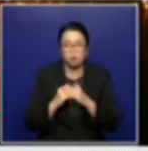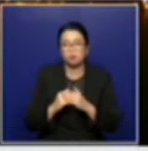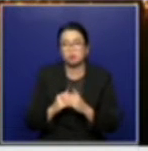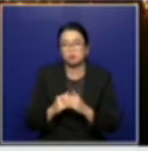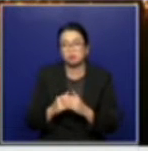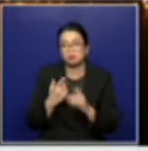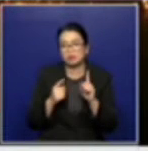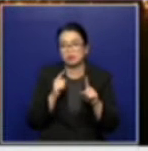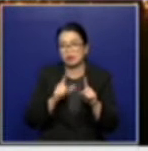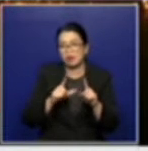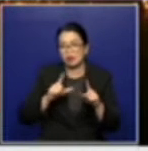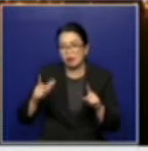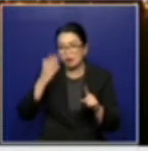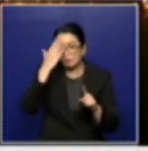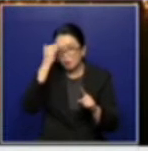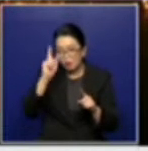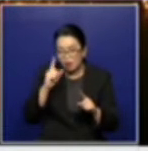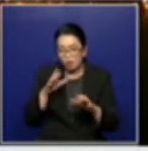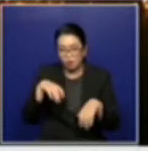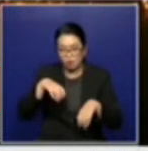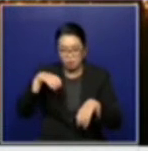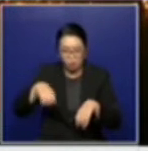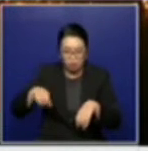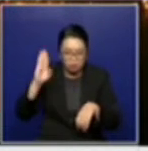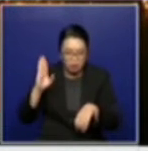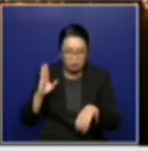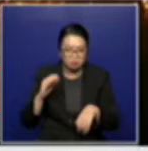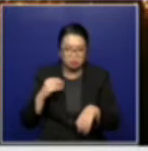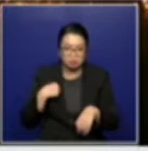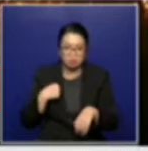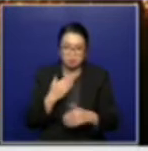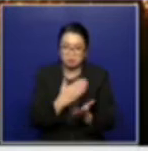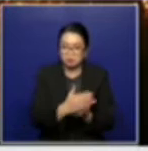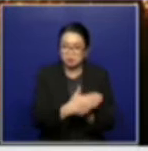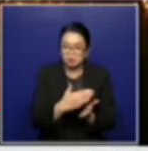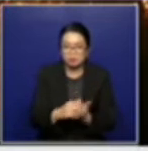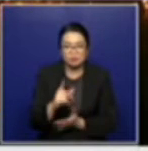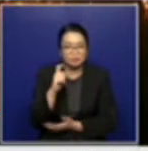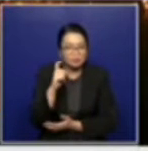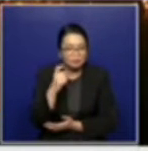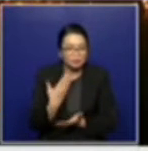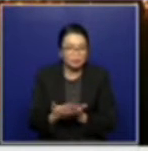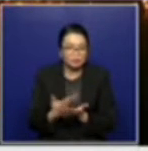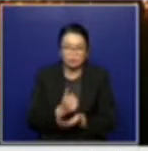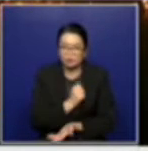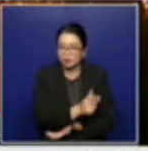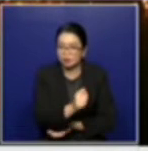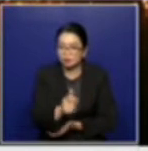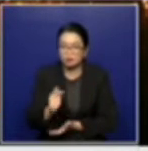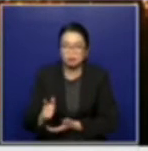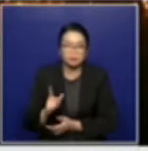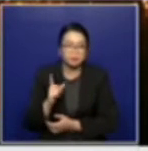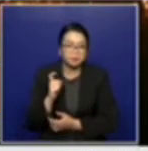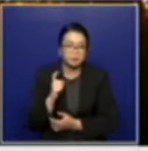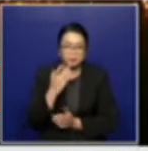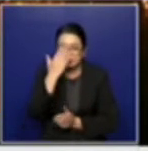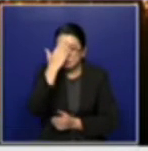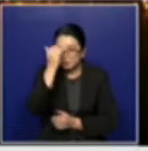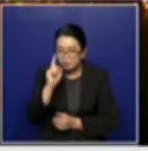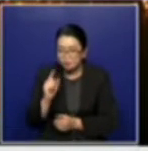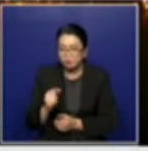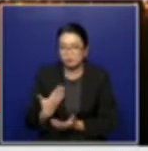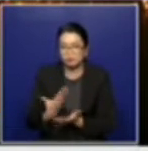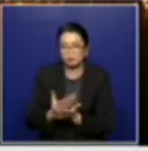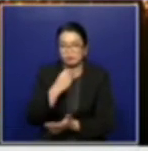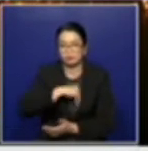จากขีดความสามารถของผู้ประกอบการไม่สามารถที่จะชำระหนี้ของลูกหนี้ได้ซึ่งเกิดมาจากสาเหตุการขาดร